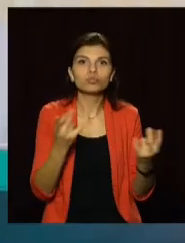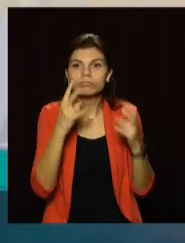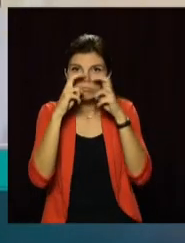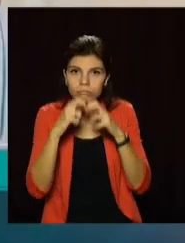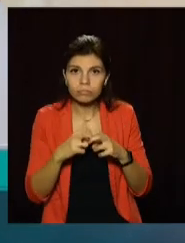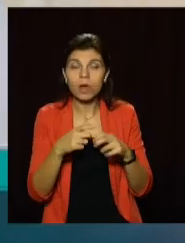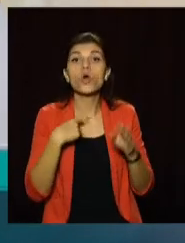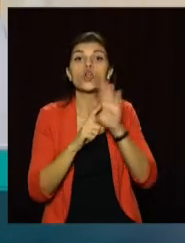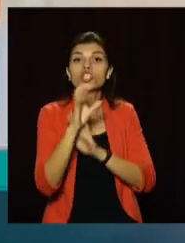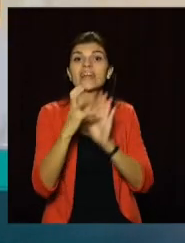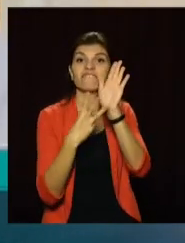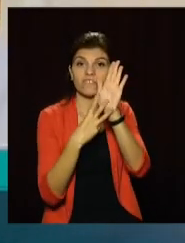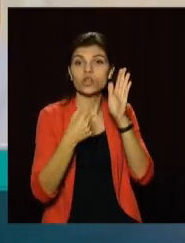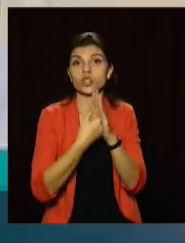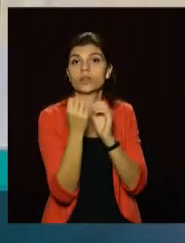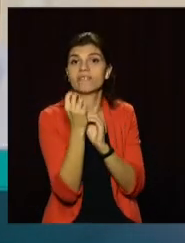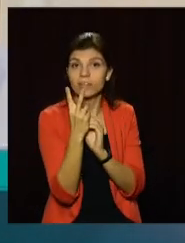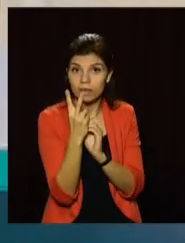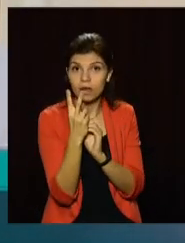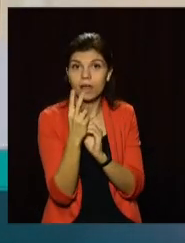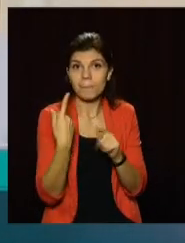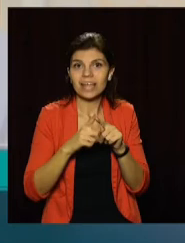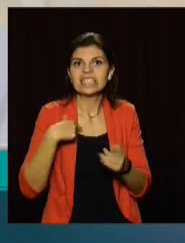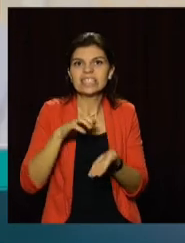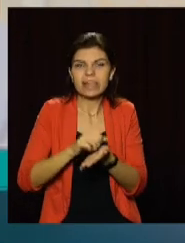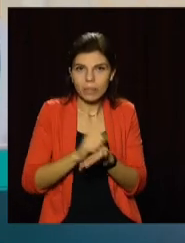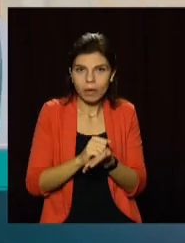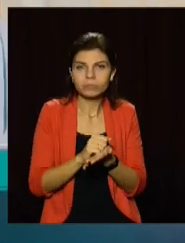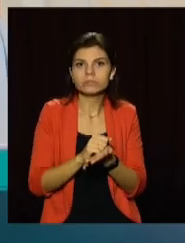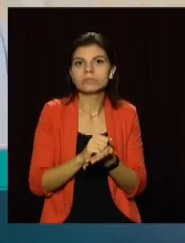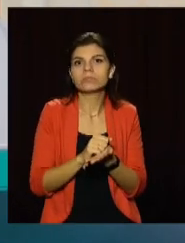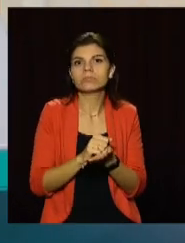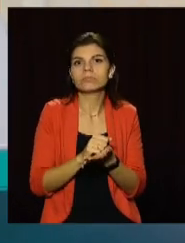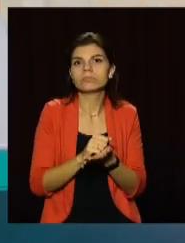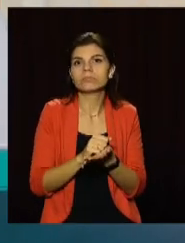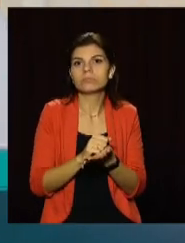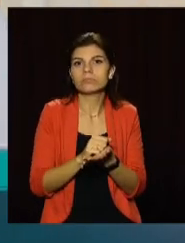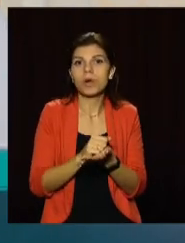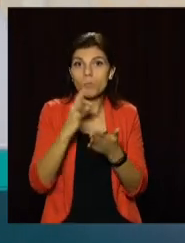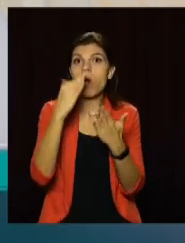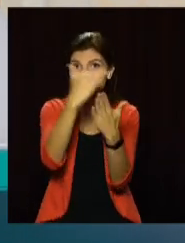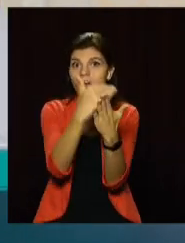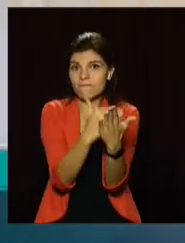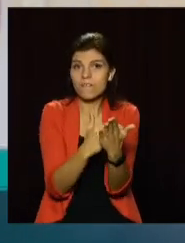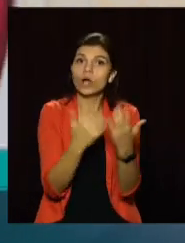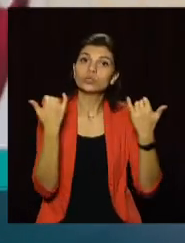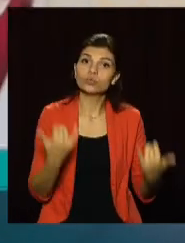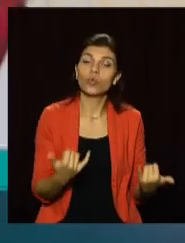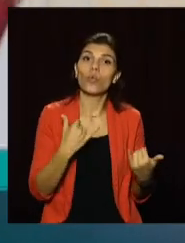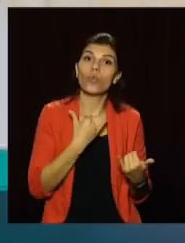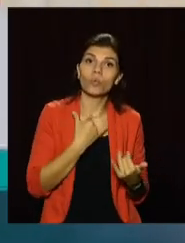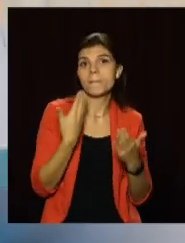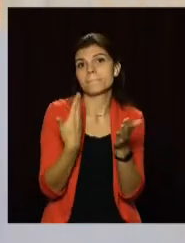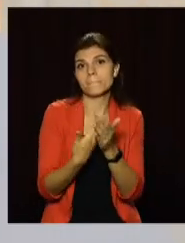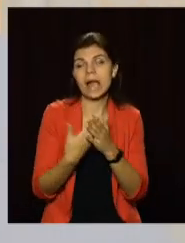починаємо з 8 до 12, от це ми займаємося по графіку. Сьогодні у нас,